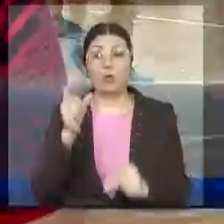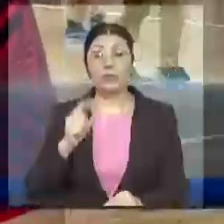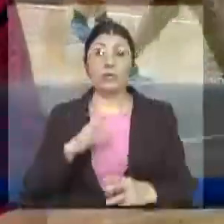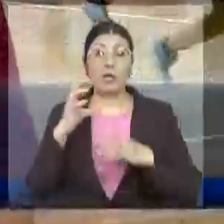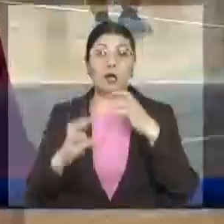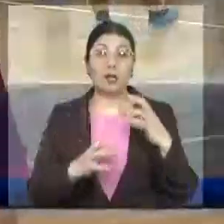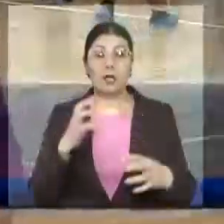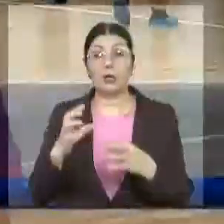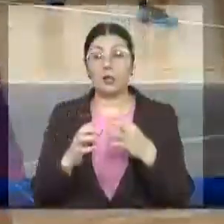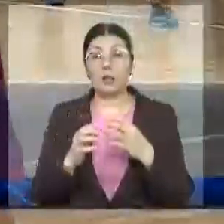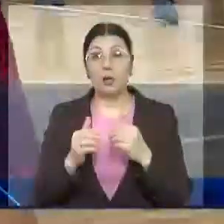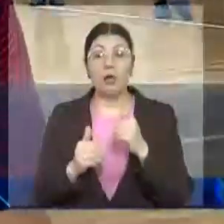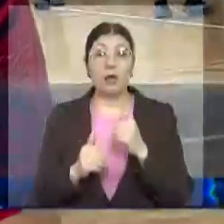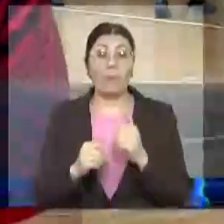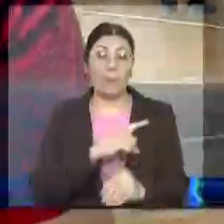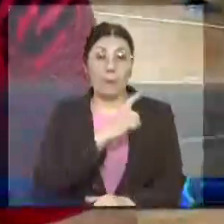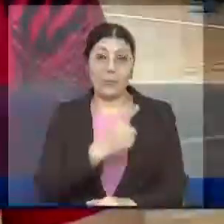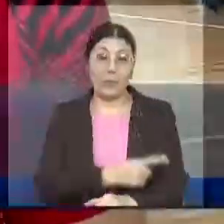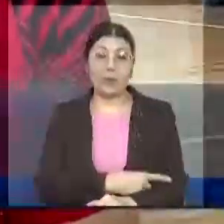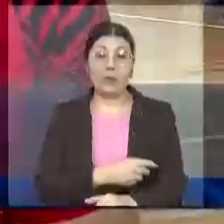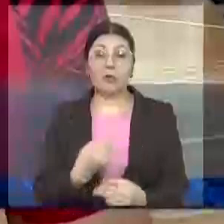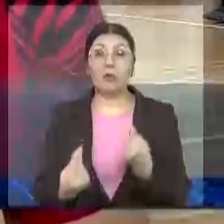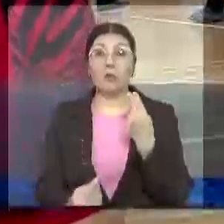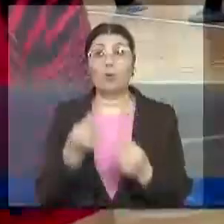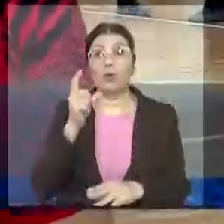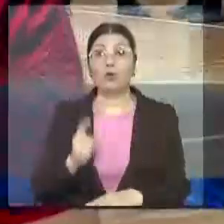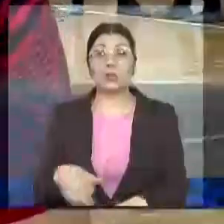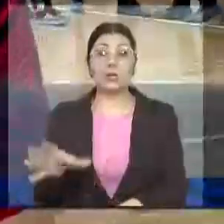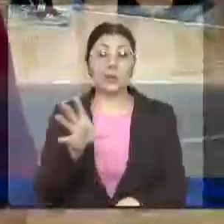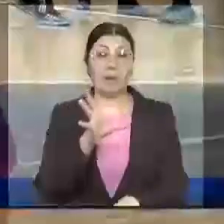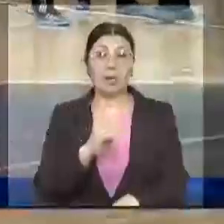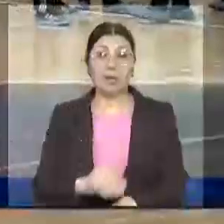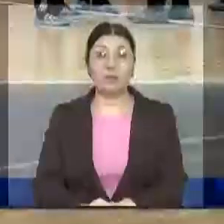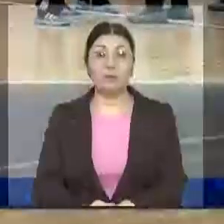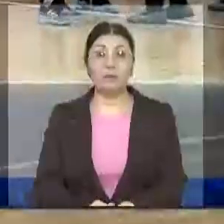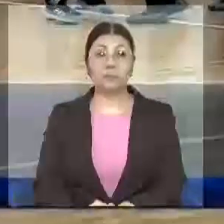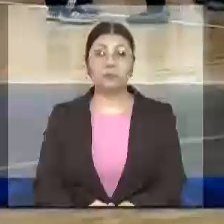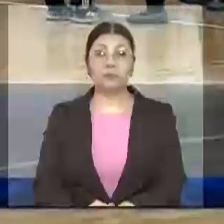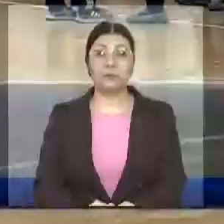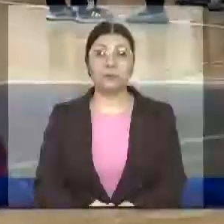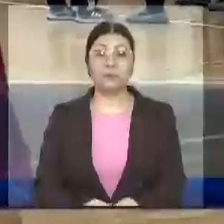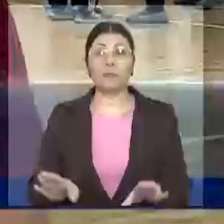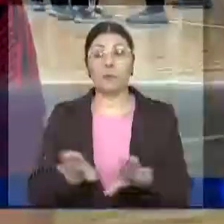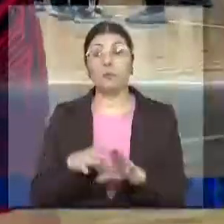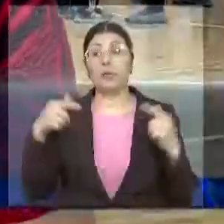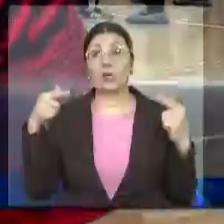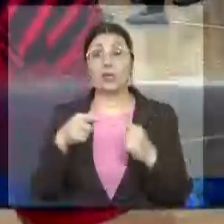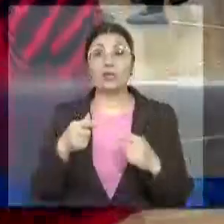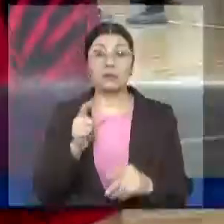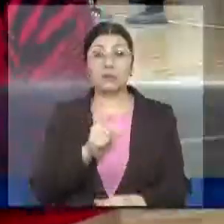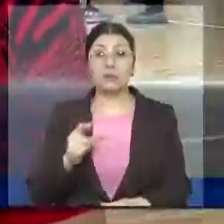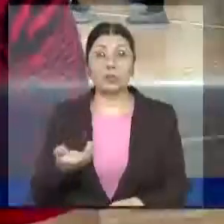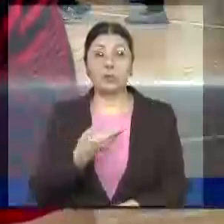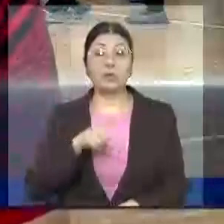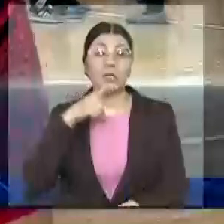дәрежедегі мықты ойыншылар, бүткіл дерлік бәрі. Енді ондай қарсыластарға біздің